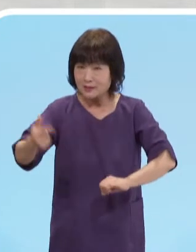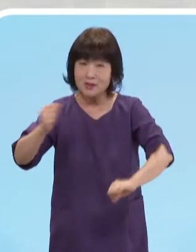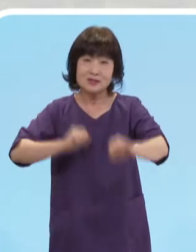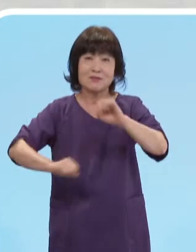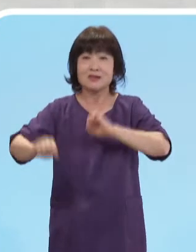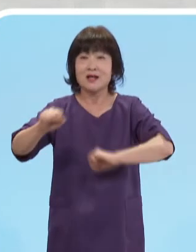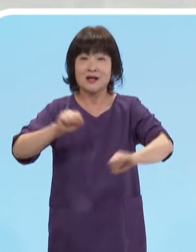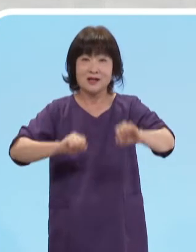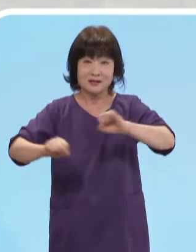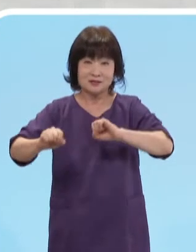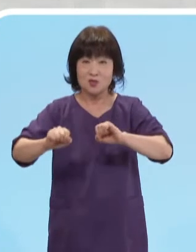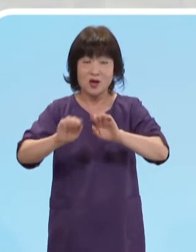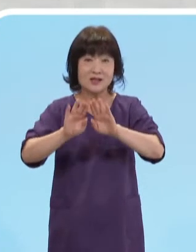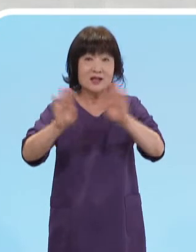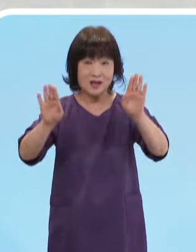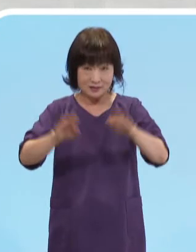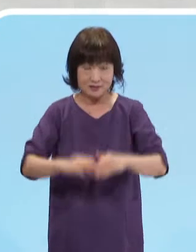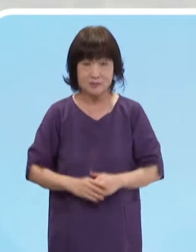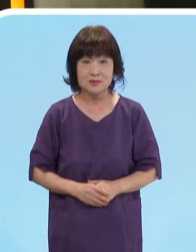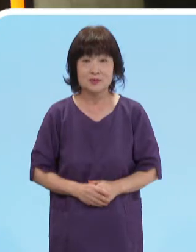を行っています。